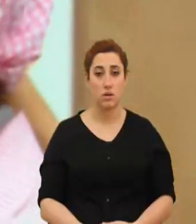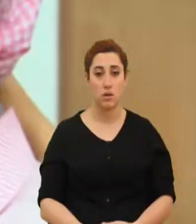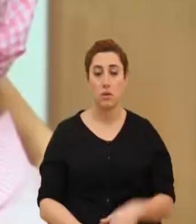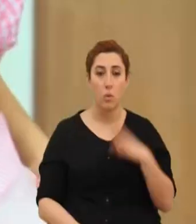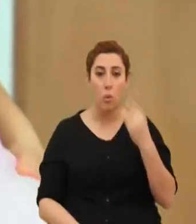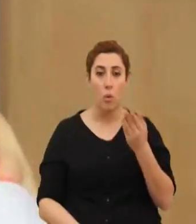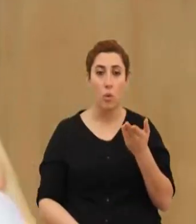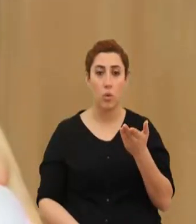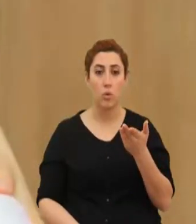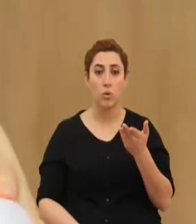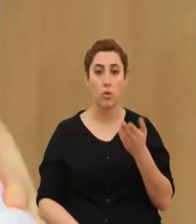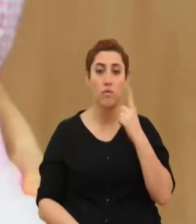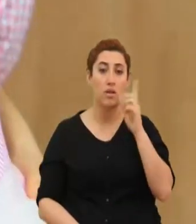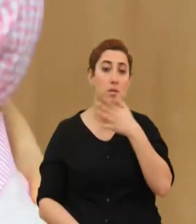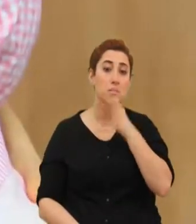Neyin var?